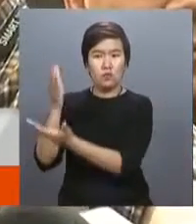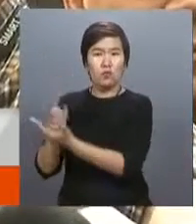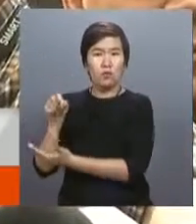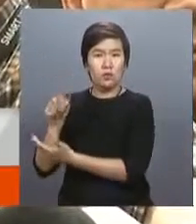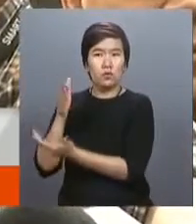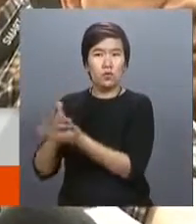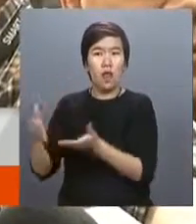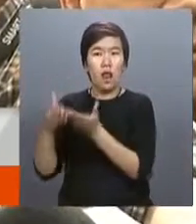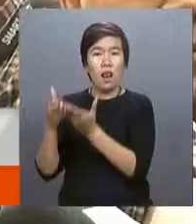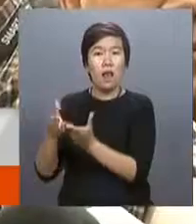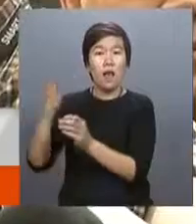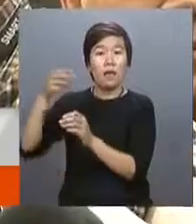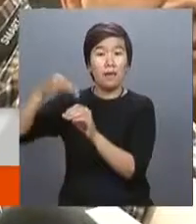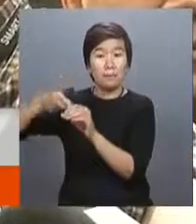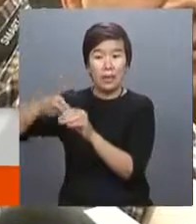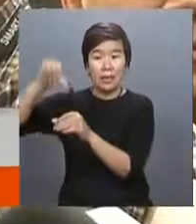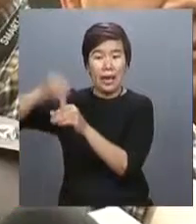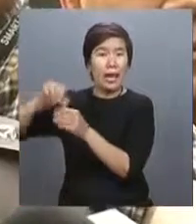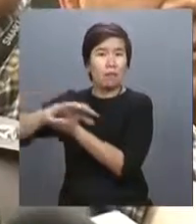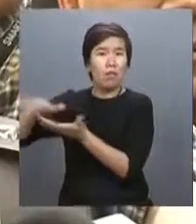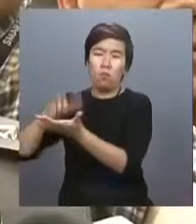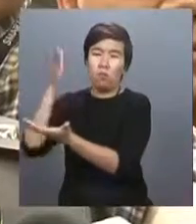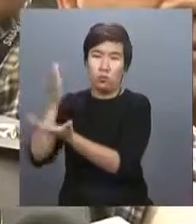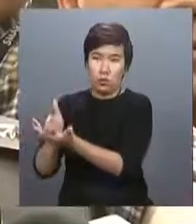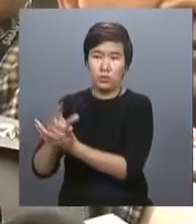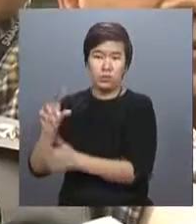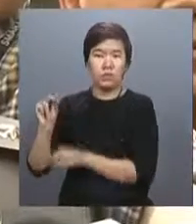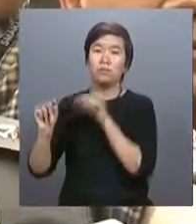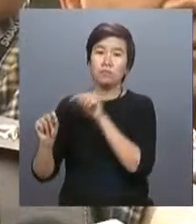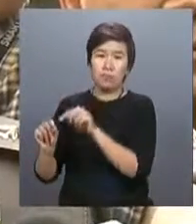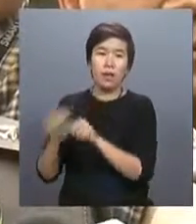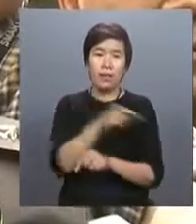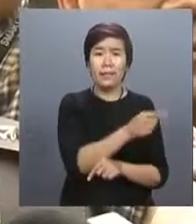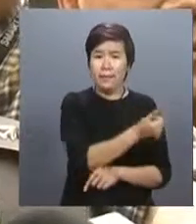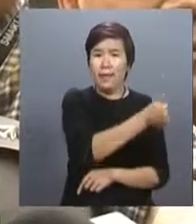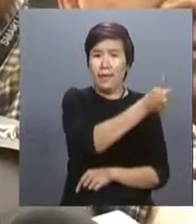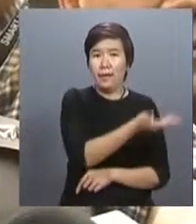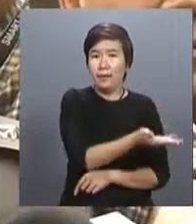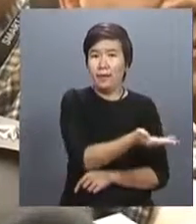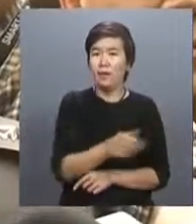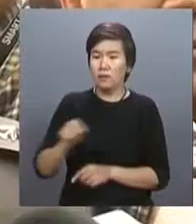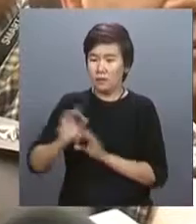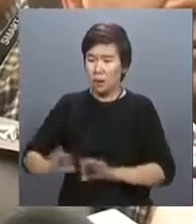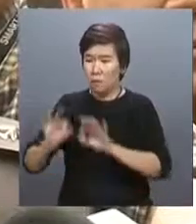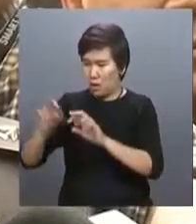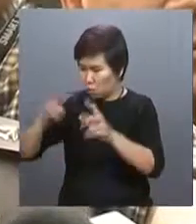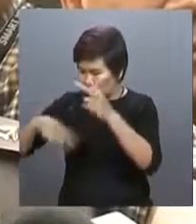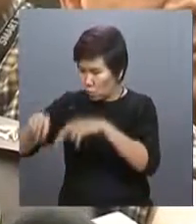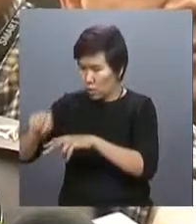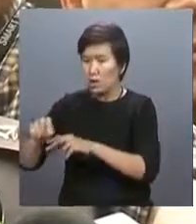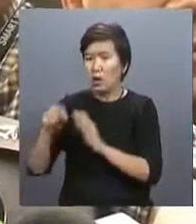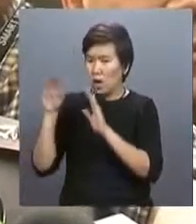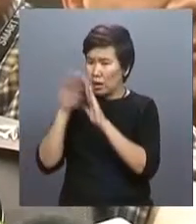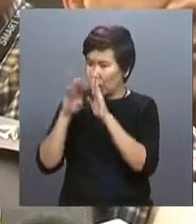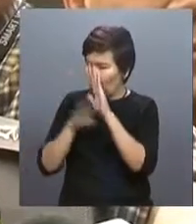หยุดวิ่งในตั้งแต่บัดนี้เป็นต้นไปนะครับทั้ง30ลำเพื่อที่จะให้มีการตรวจใหม่หมดนะครับว่ากระบวนการใน